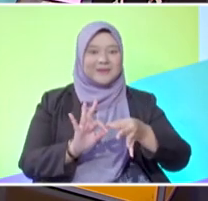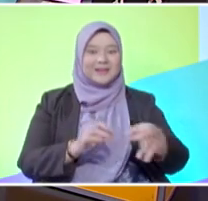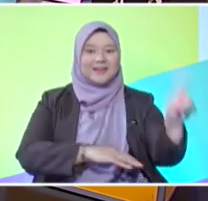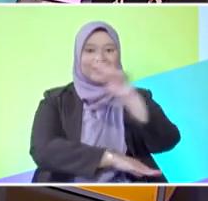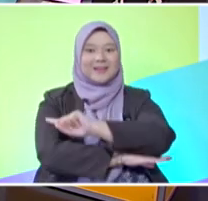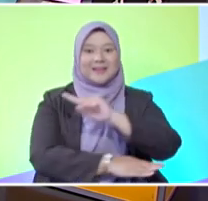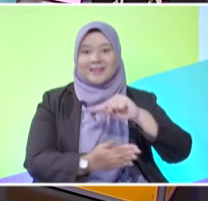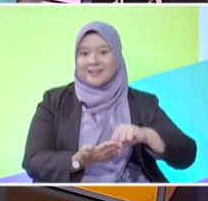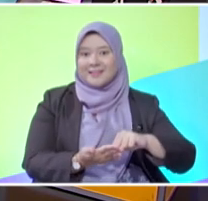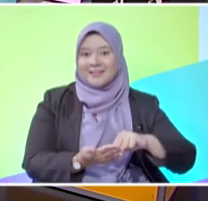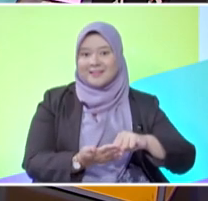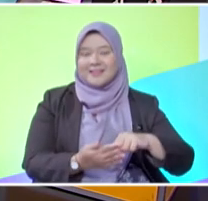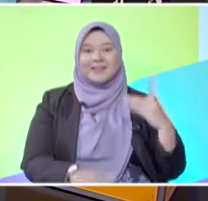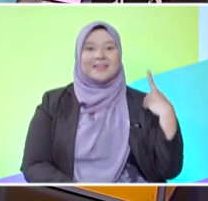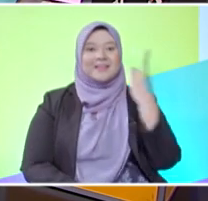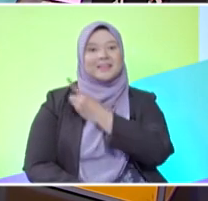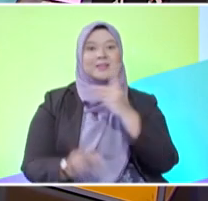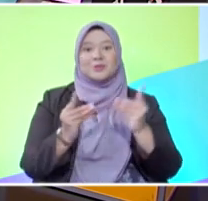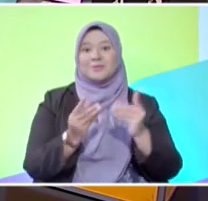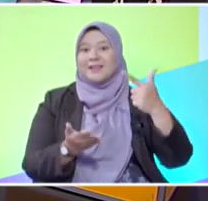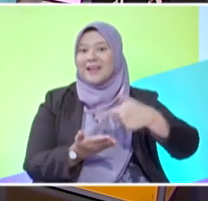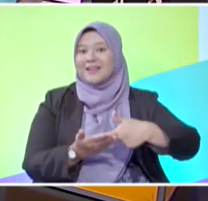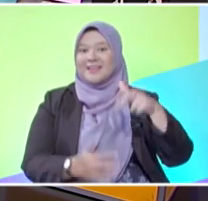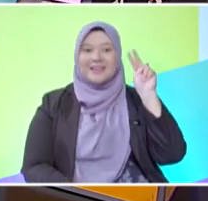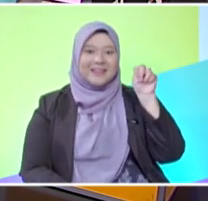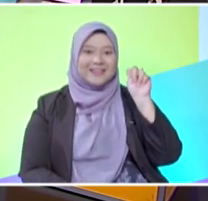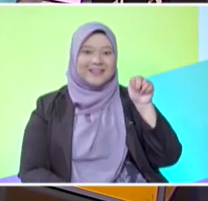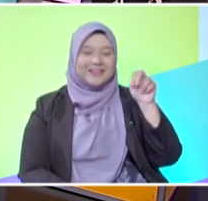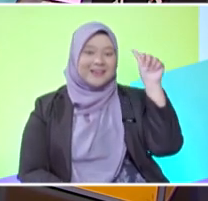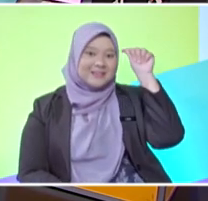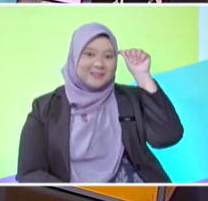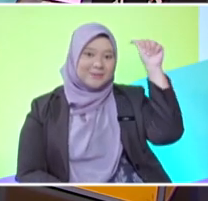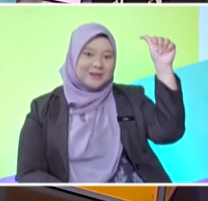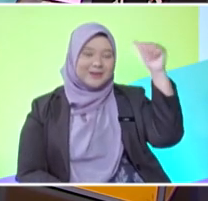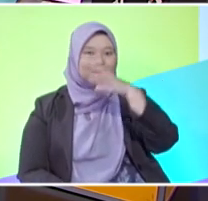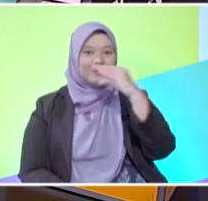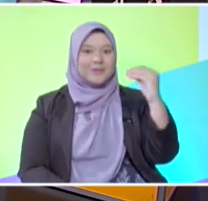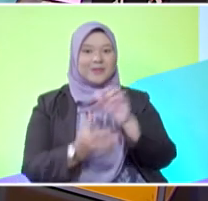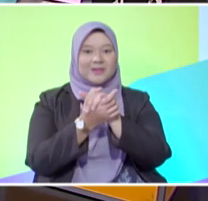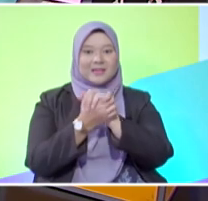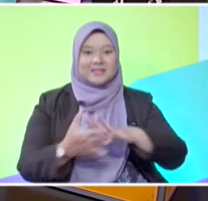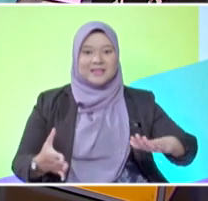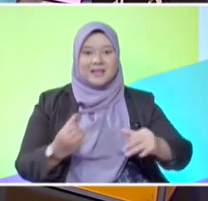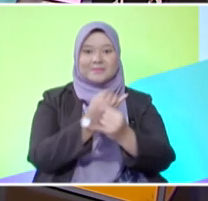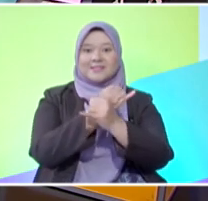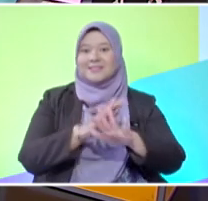berkeperluan hal Sampai berjumpa lagi dilemaster dan nilai ketiga Assalamualaikum dan salam sejahtera bye